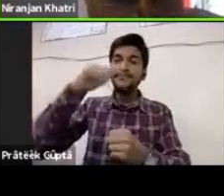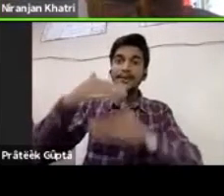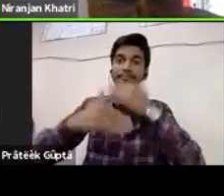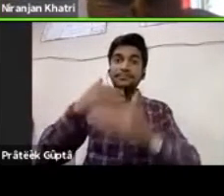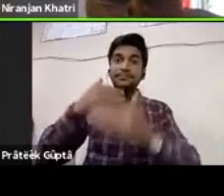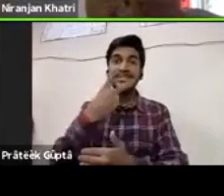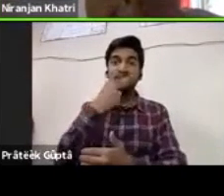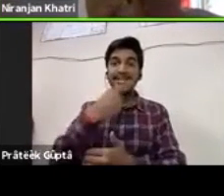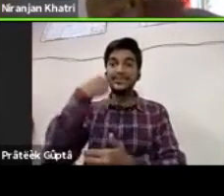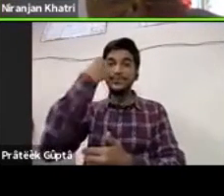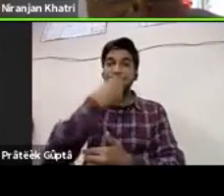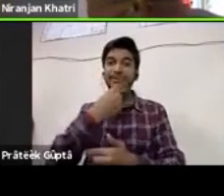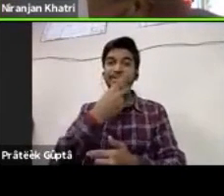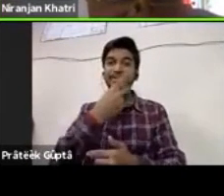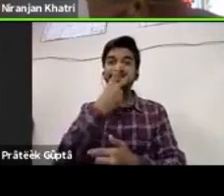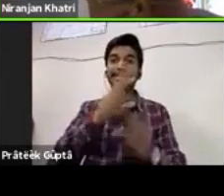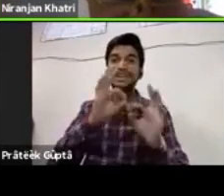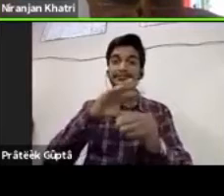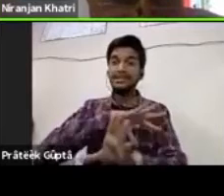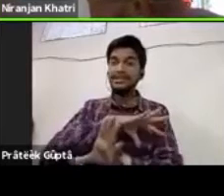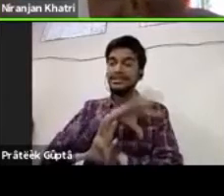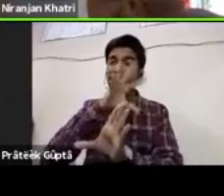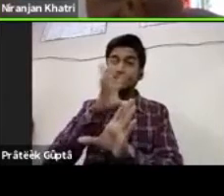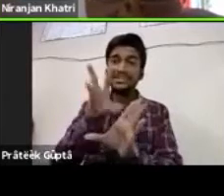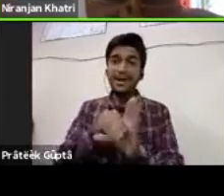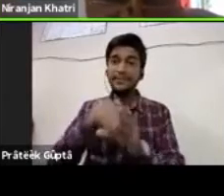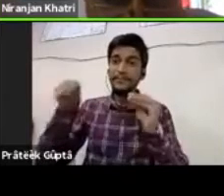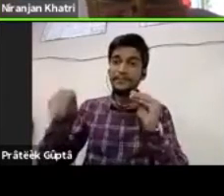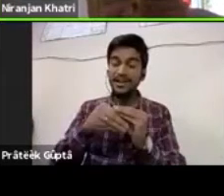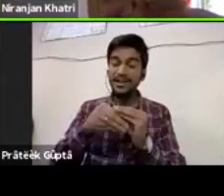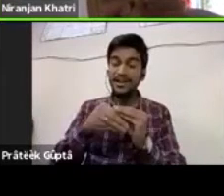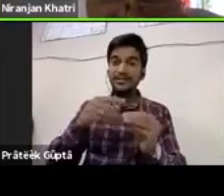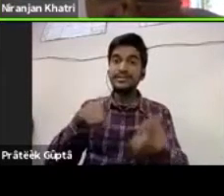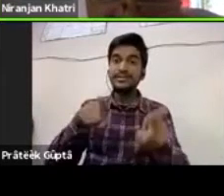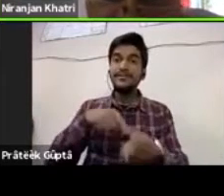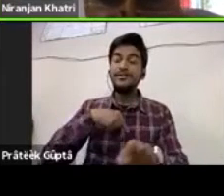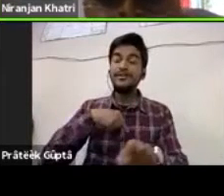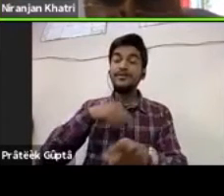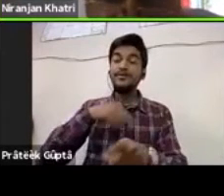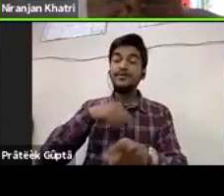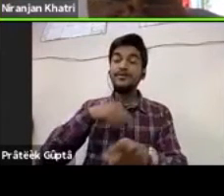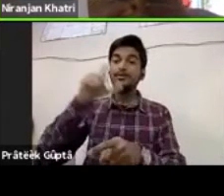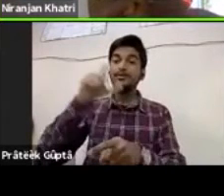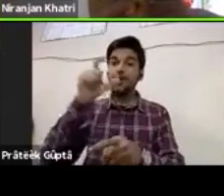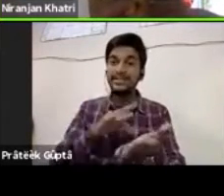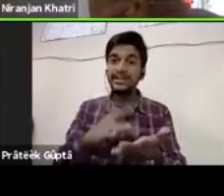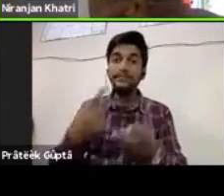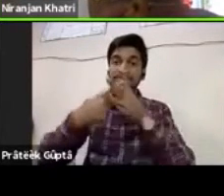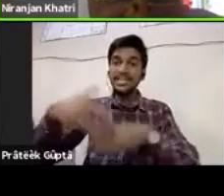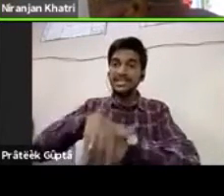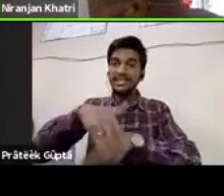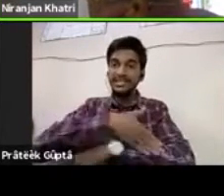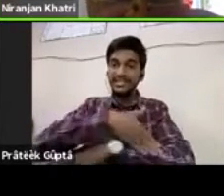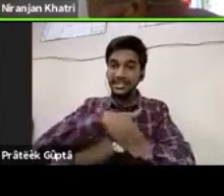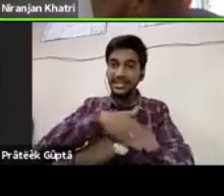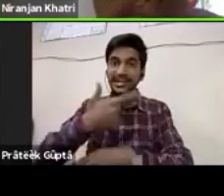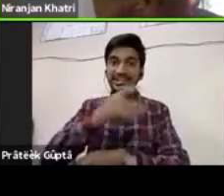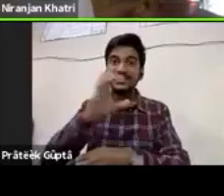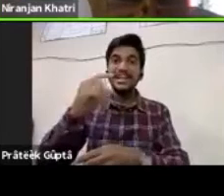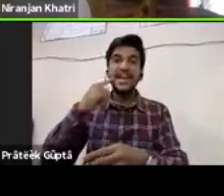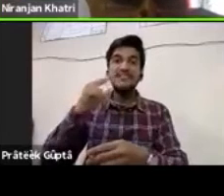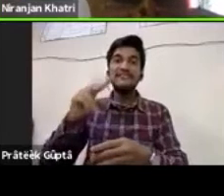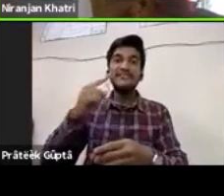को हम मिलाएं और हम अपने कॉलेजेस में जो हमारे सिविल इंजीनियरिंग कर रहे हैं और दूसरी मैकेनिकल इंजीनियरिंग वगैरह कर रहे हैं उनके लिए भी